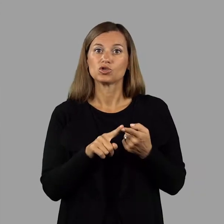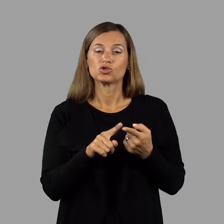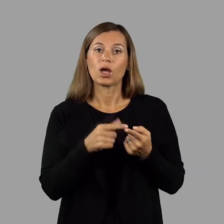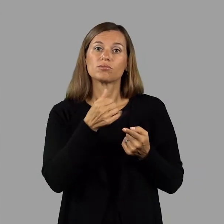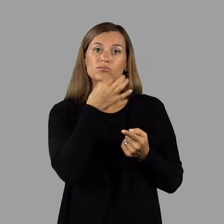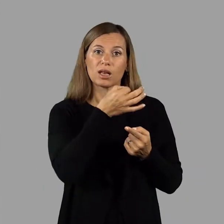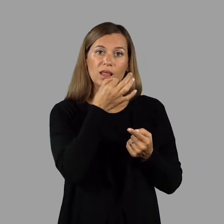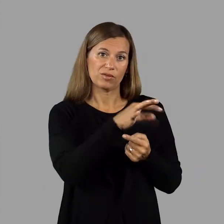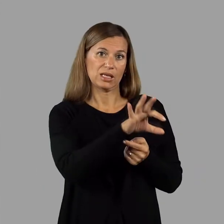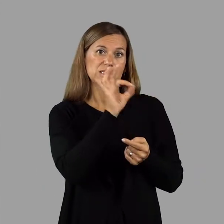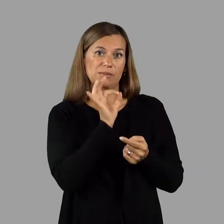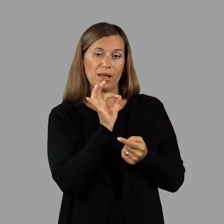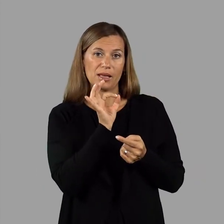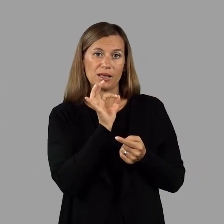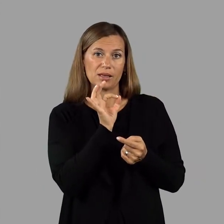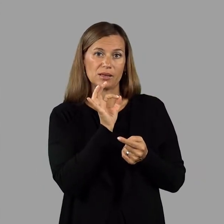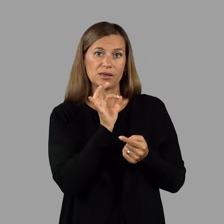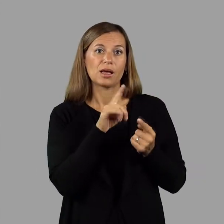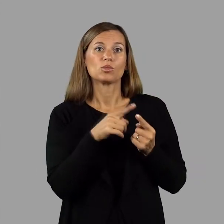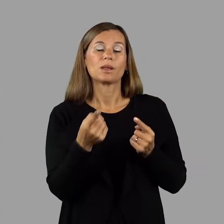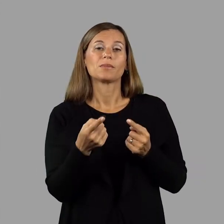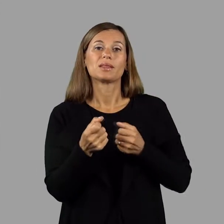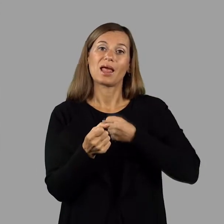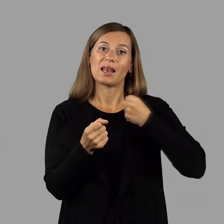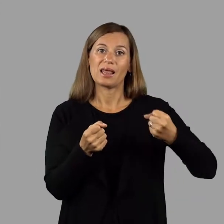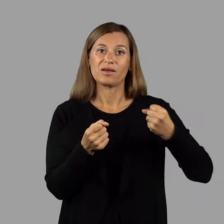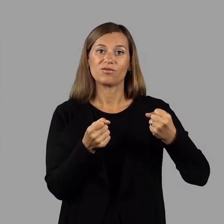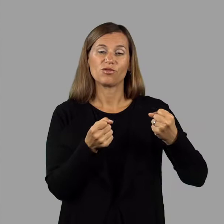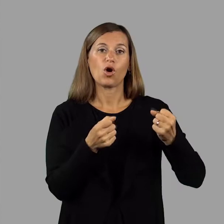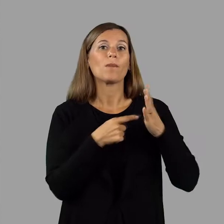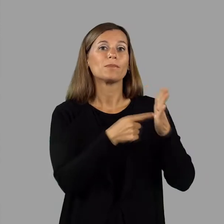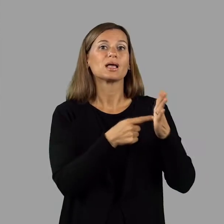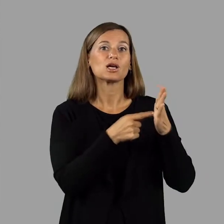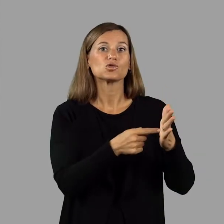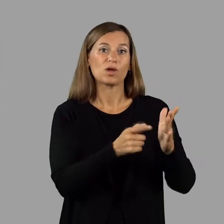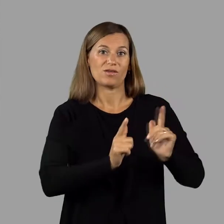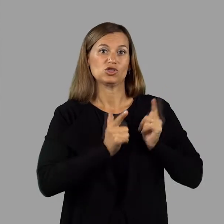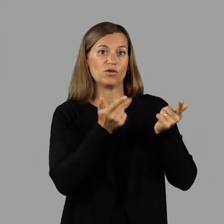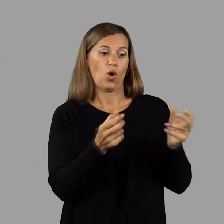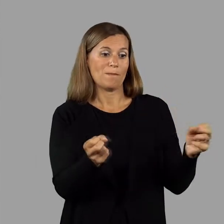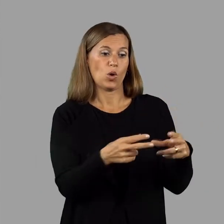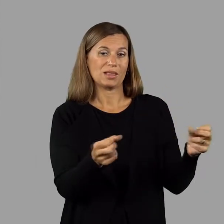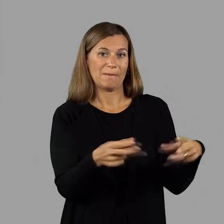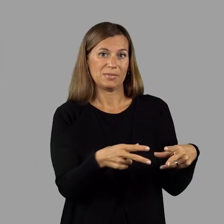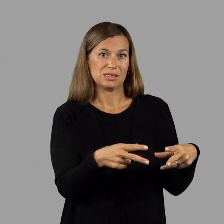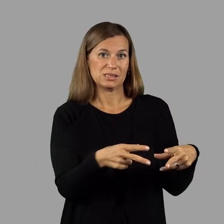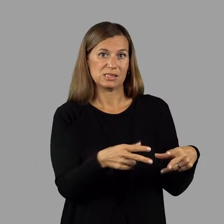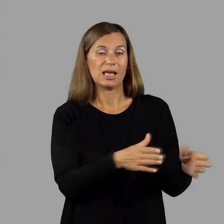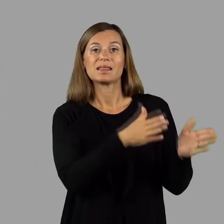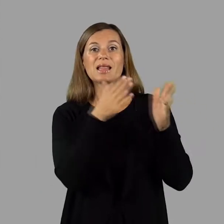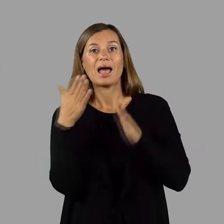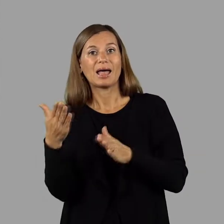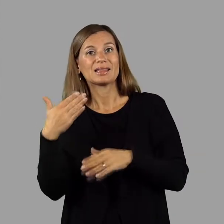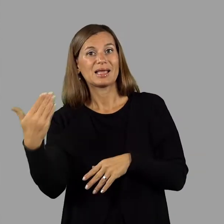Če neko predavanje izbere, se mu na levi strani prikazujejo v živo podnapisi,